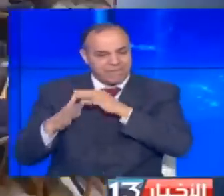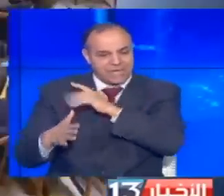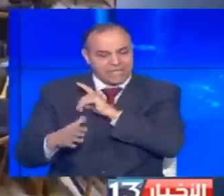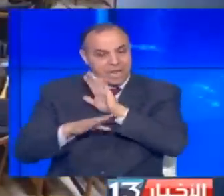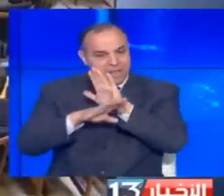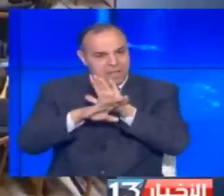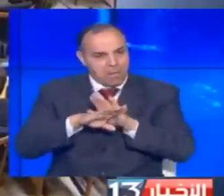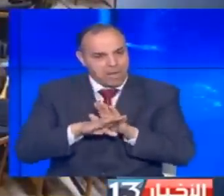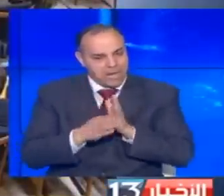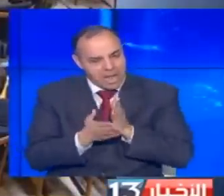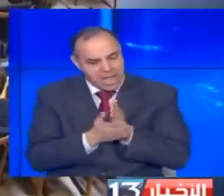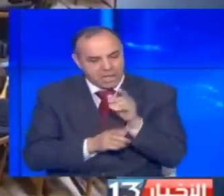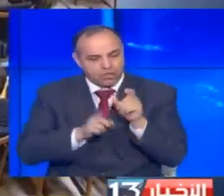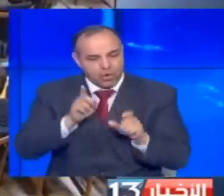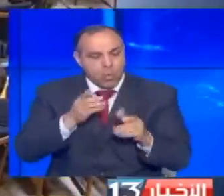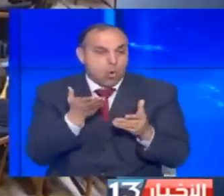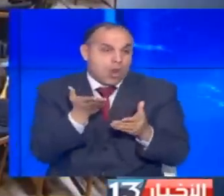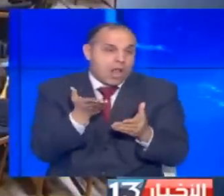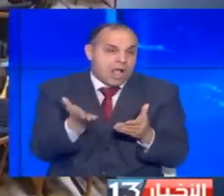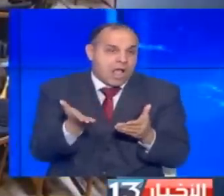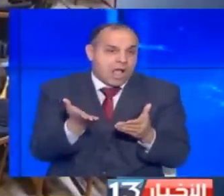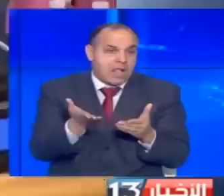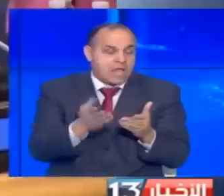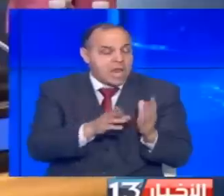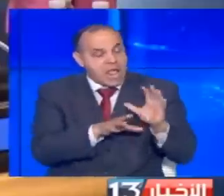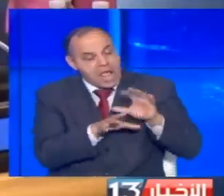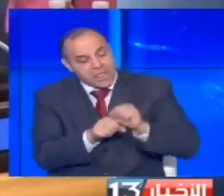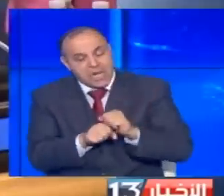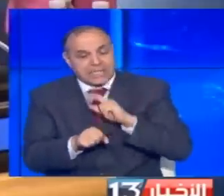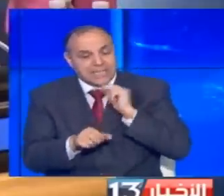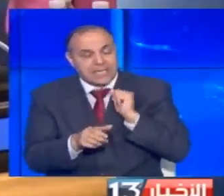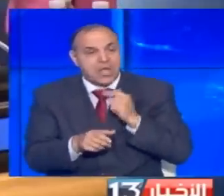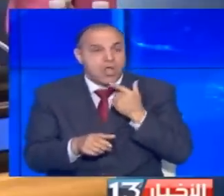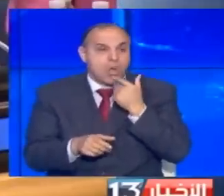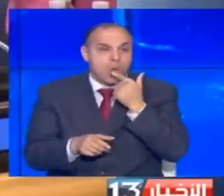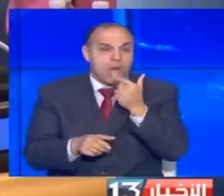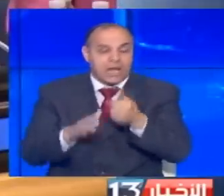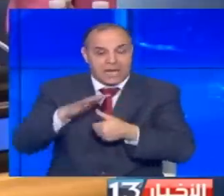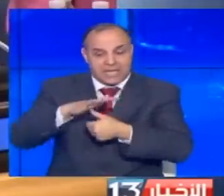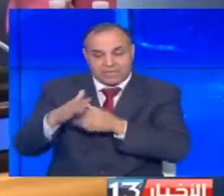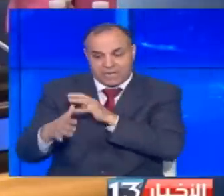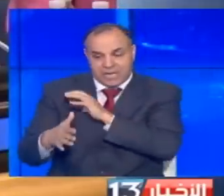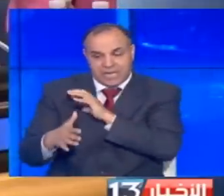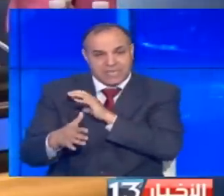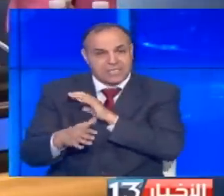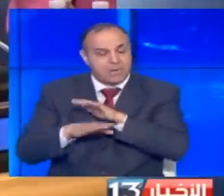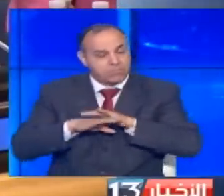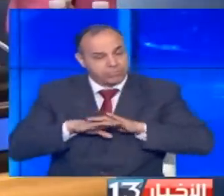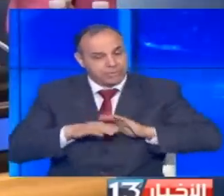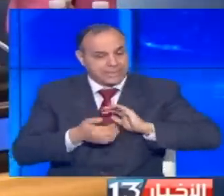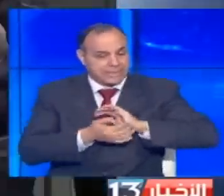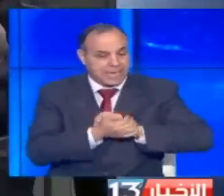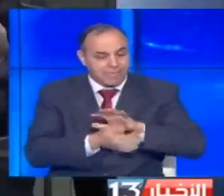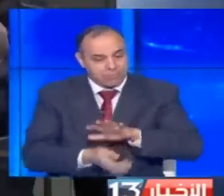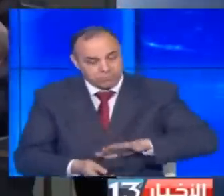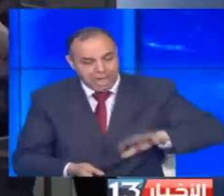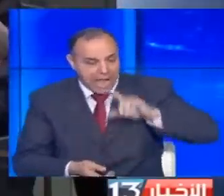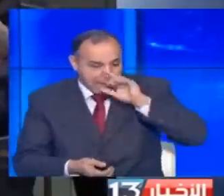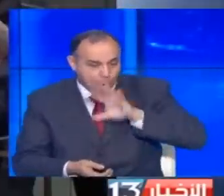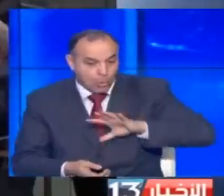هذا الحق للشعوب الواقعه تحت الاحتلال واشار عباس الى ان تعزيز الامن والسلام في منطقه الشرق